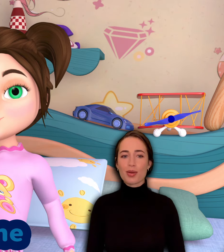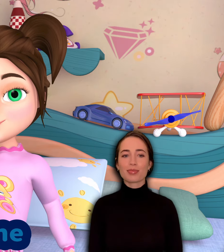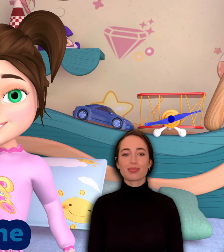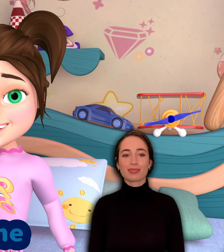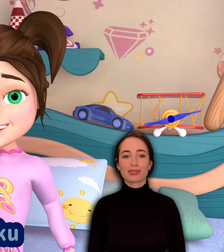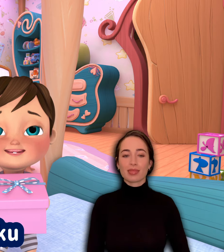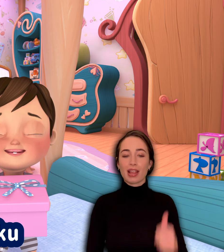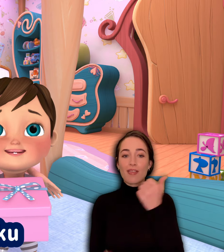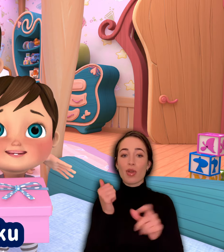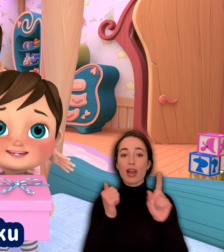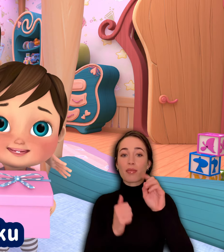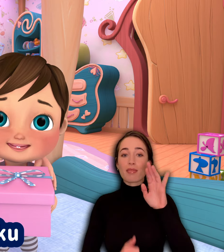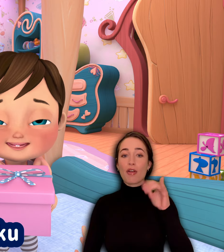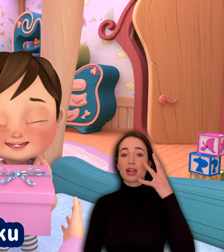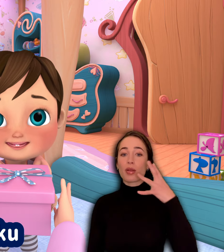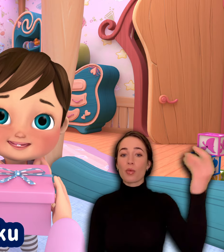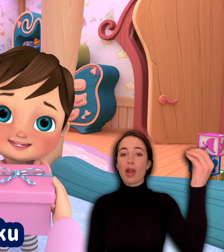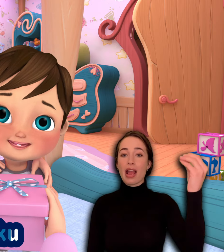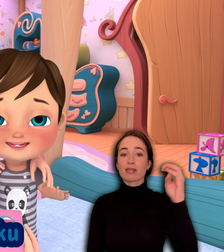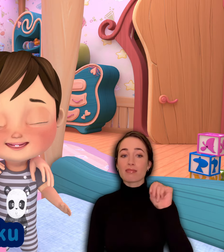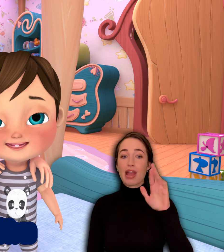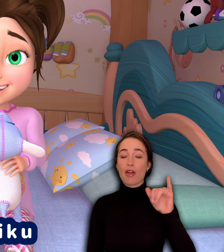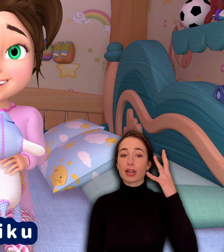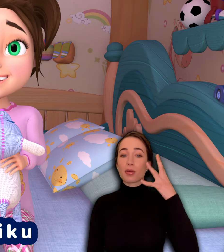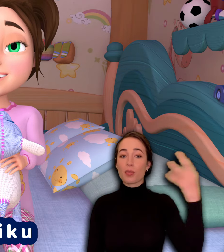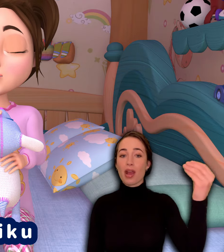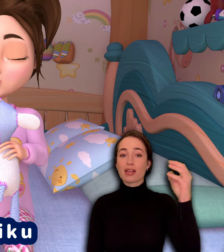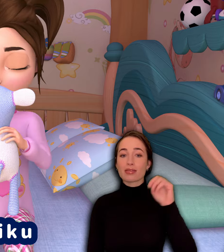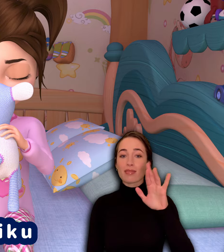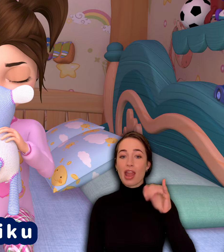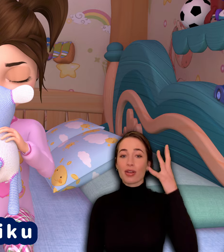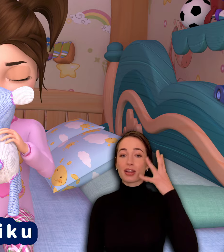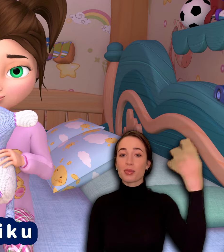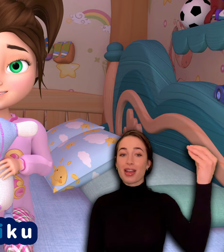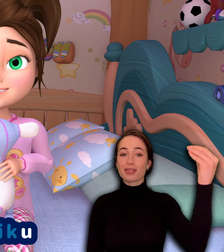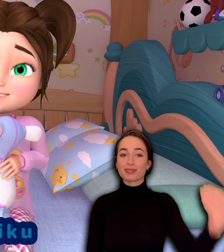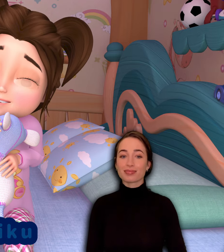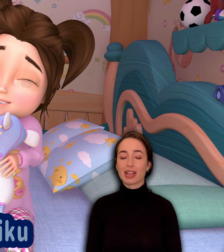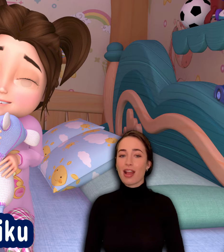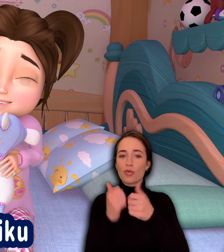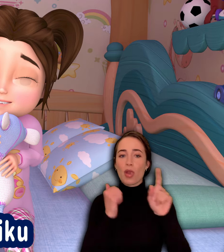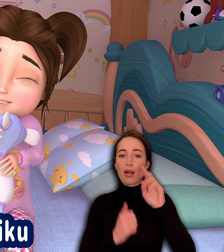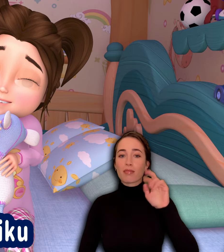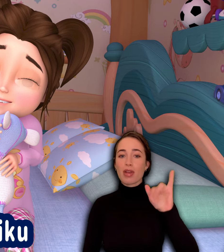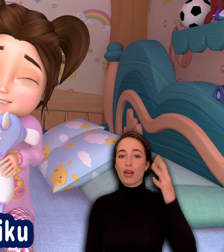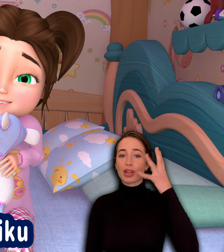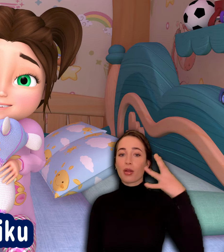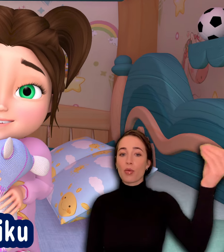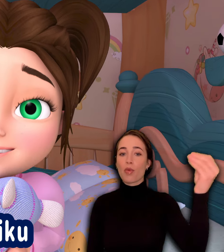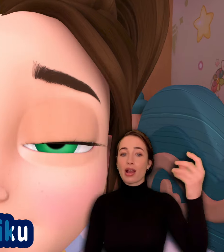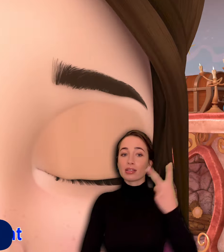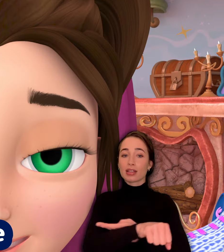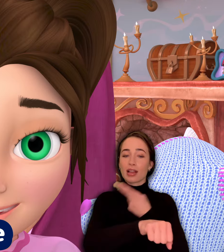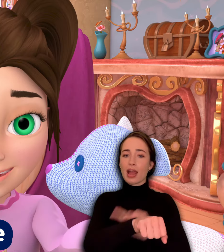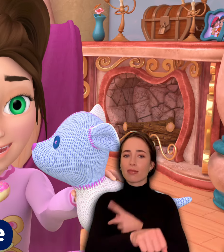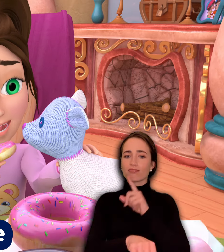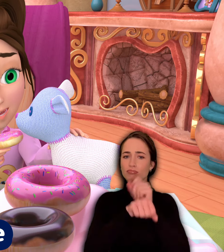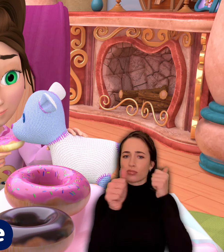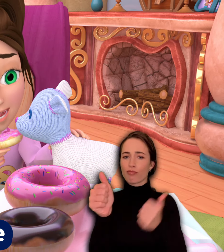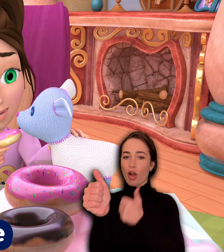よねどこでもついていくついていくついていくどこでもついて